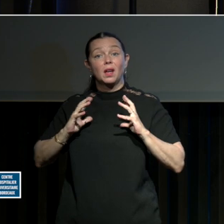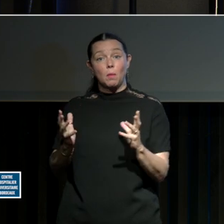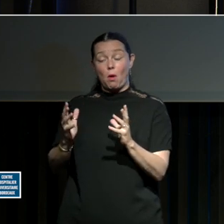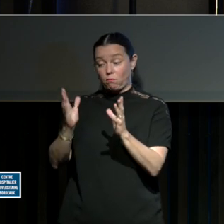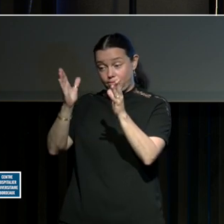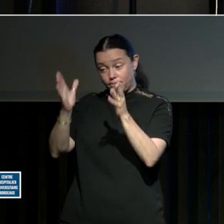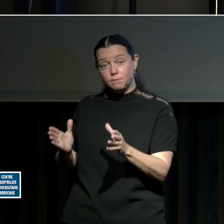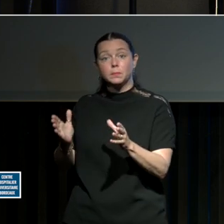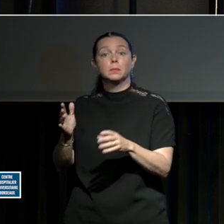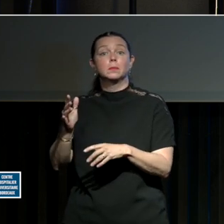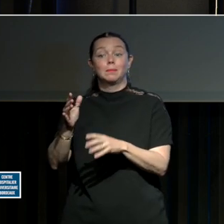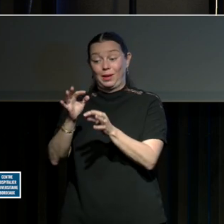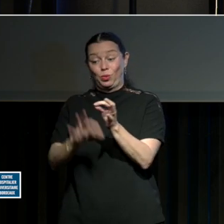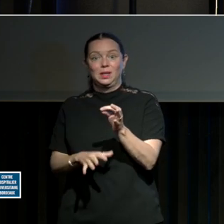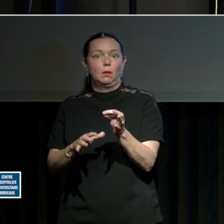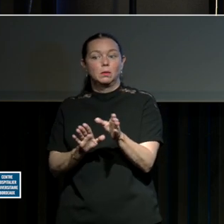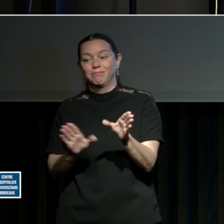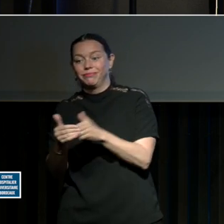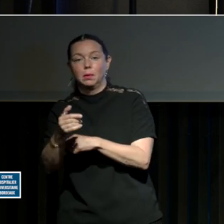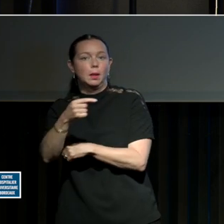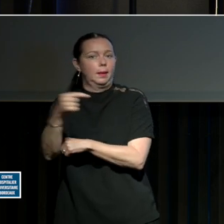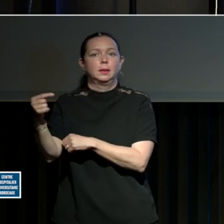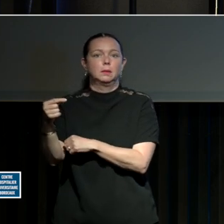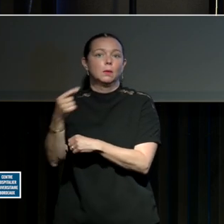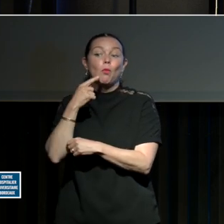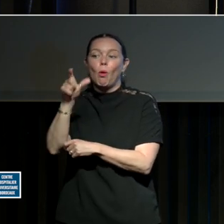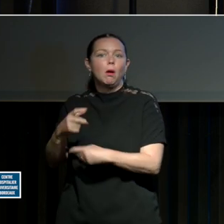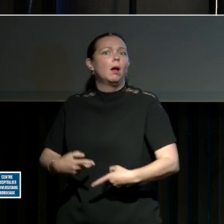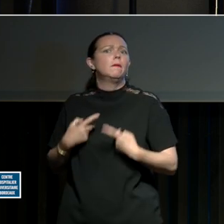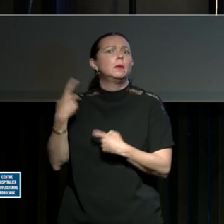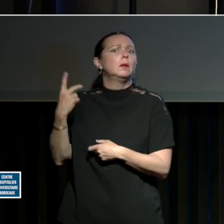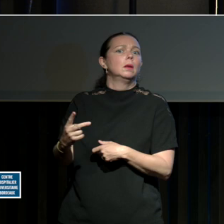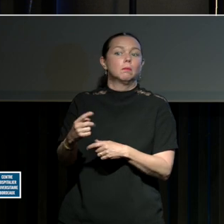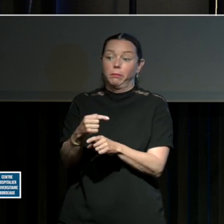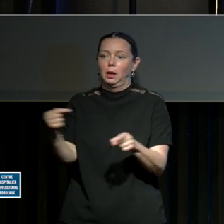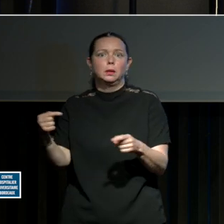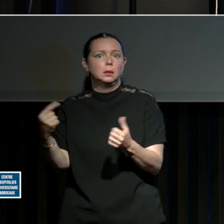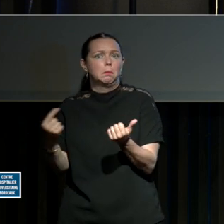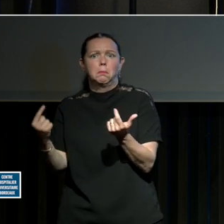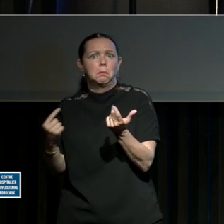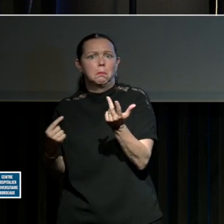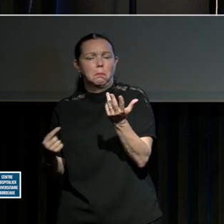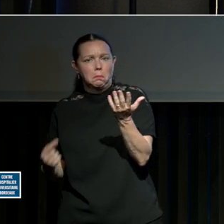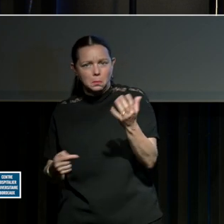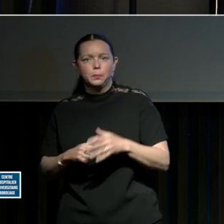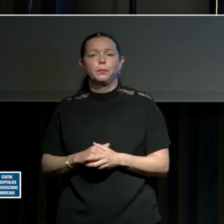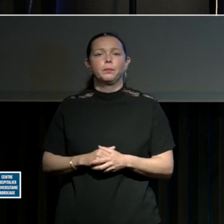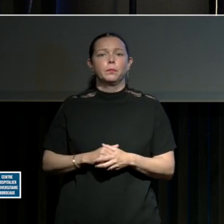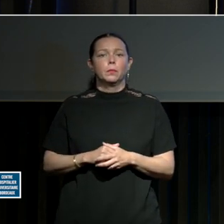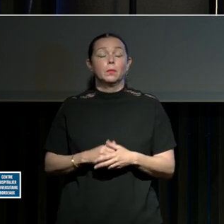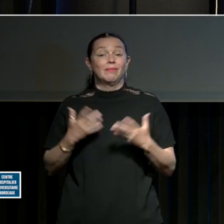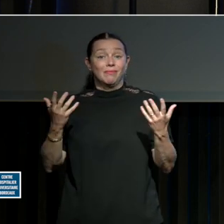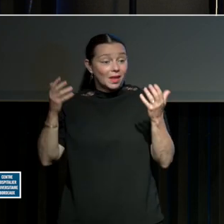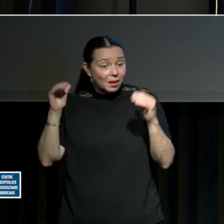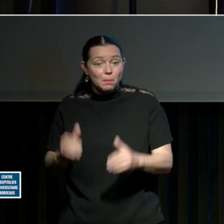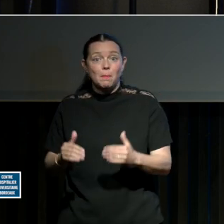de nombreuses conséquences négatives dans la vie de la personne et au maintien du comportement d'usage en dépit de l'accumulation